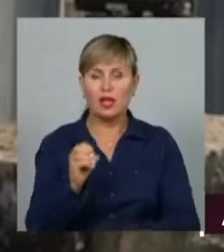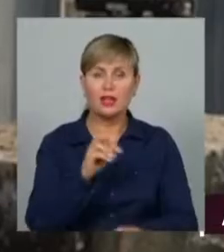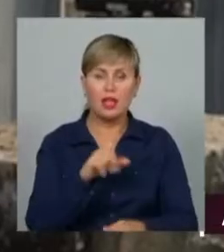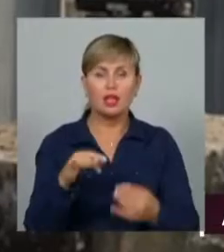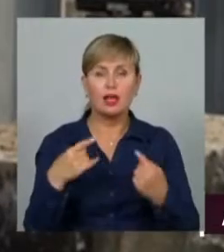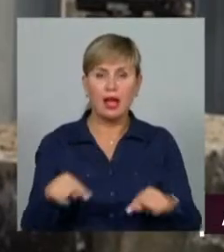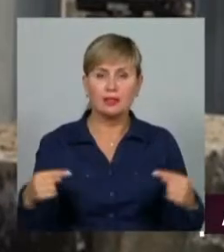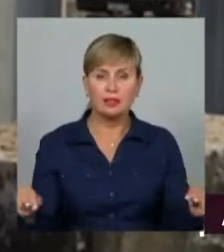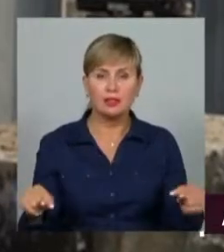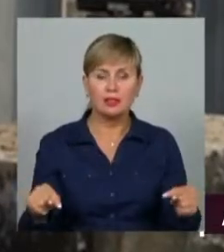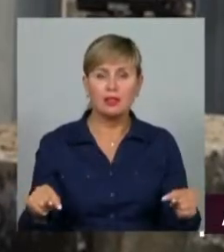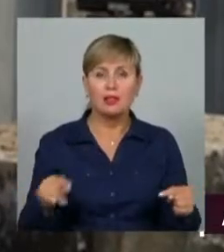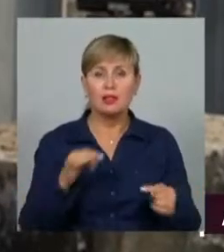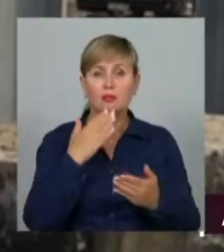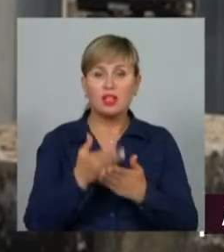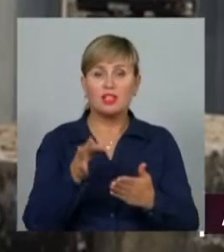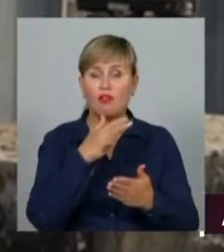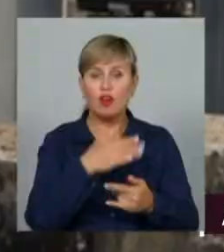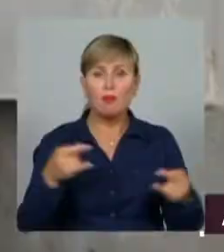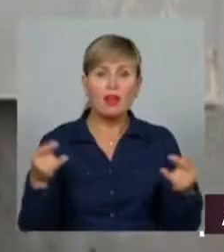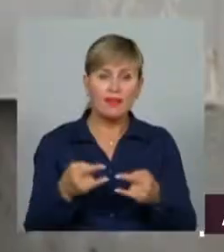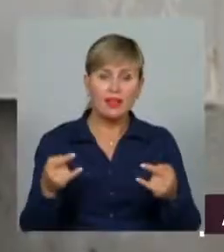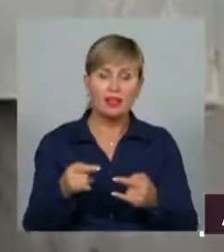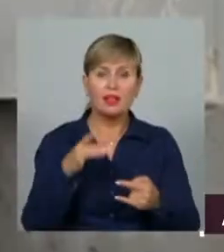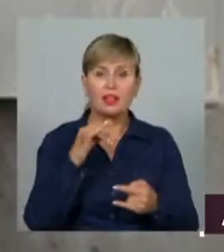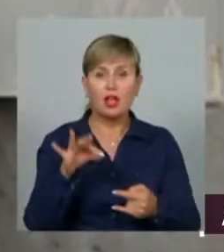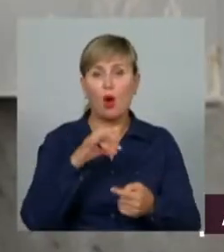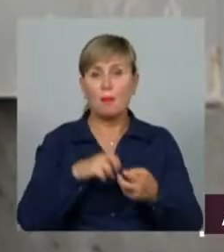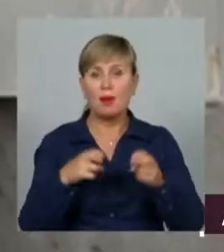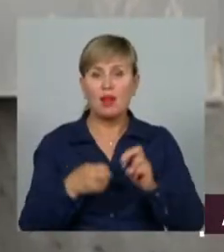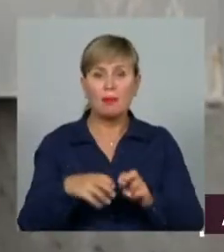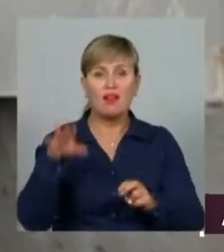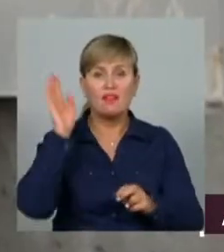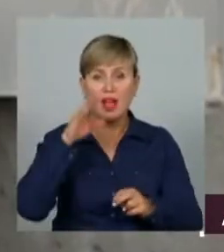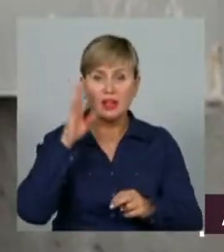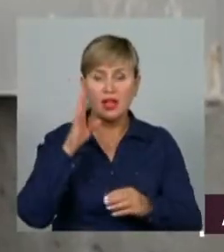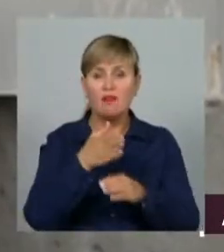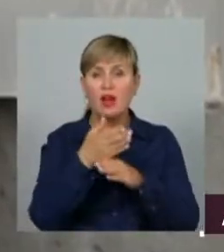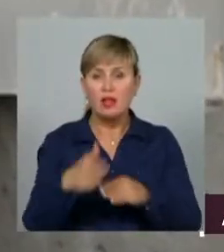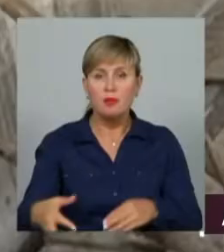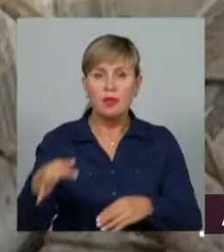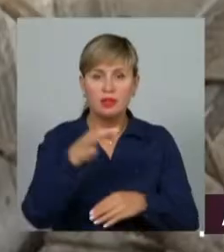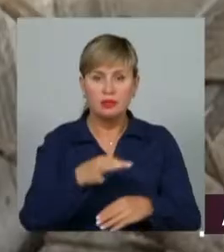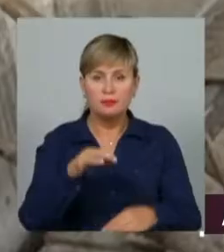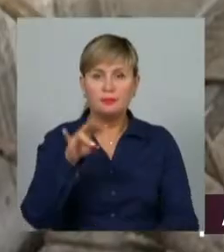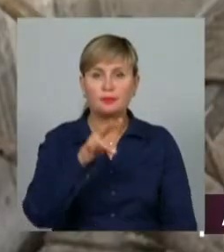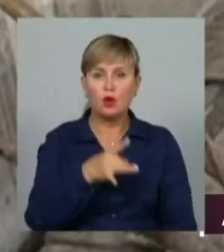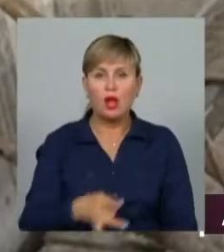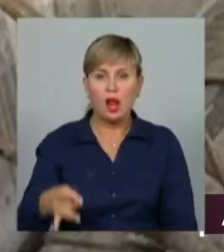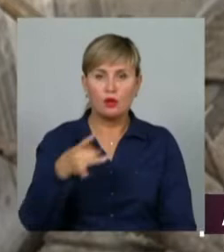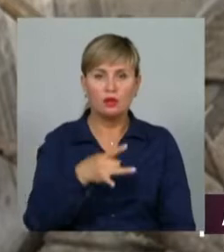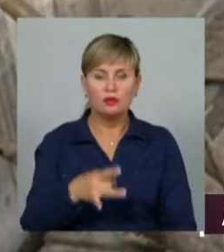виды деревьев. Спросили во время эфира Бакыджана Сагентаева и о проблеме с водоснабжением в отдельных микрорайонах Наурызбайского